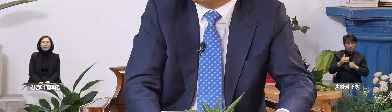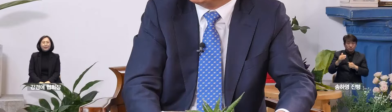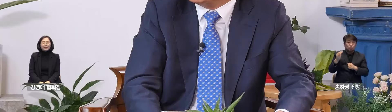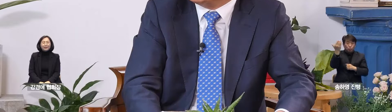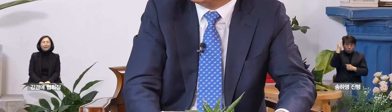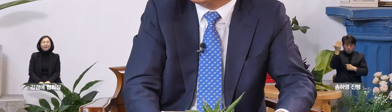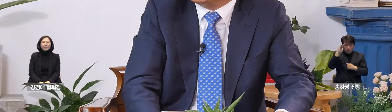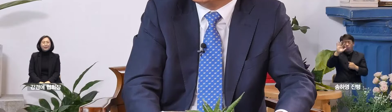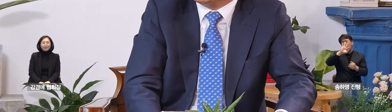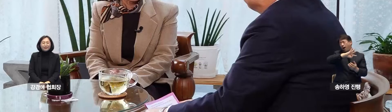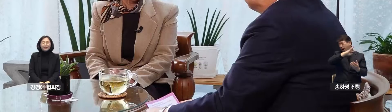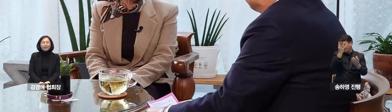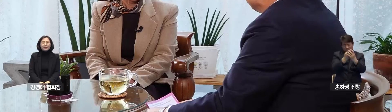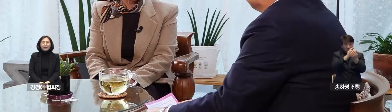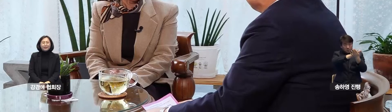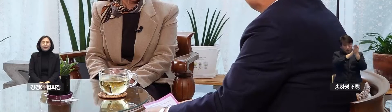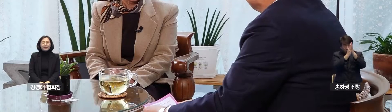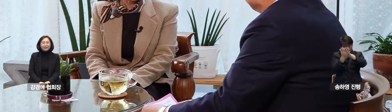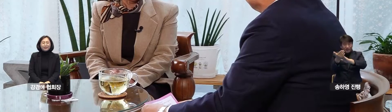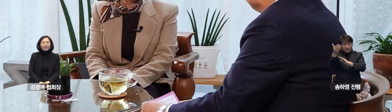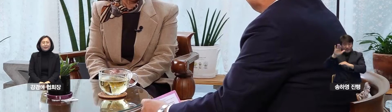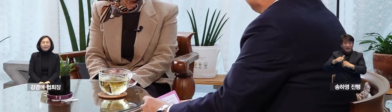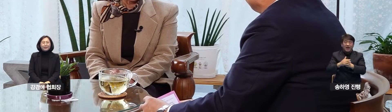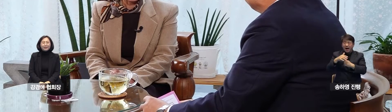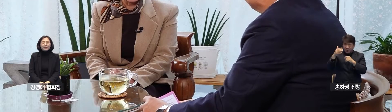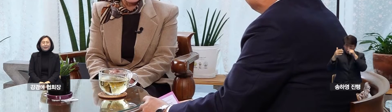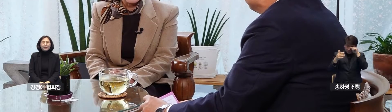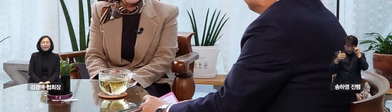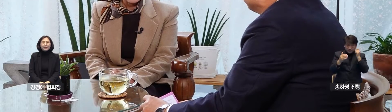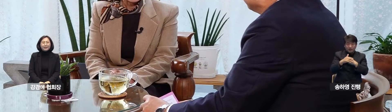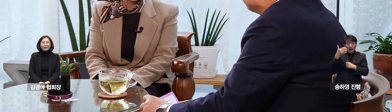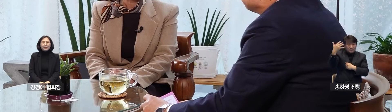현대는 완전히 변했죠. 그런 생각을 아직도 하는 사람 편견인데